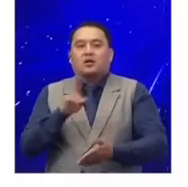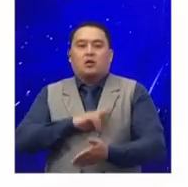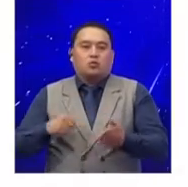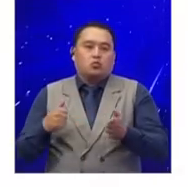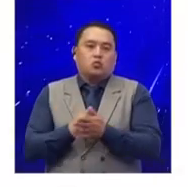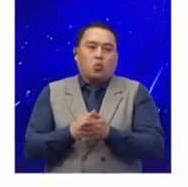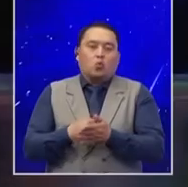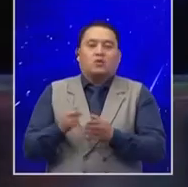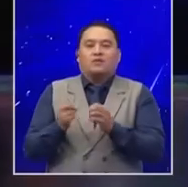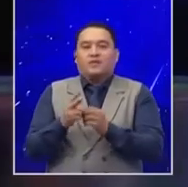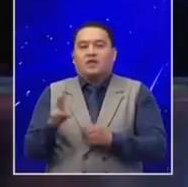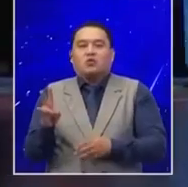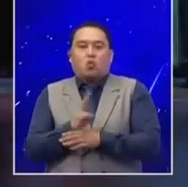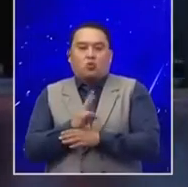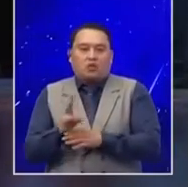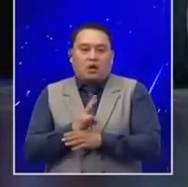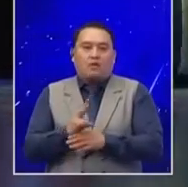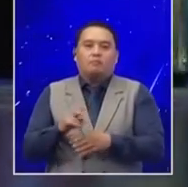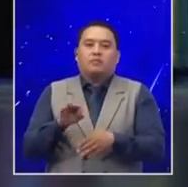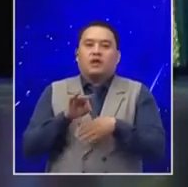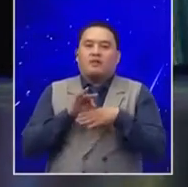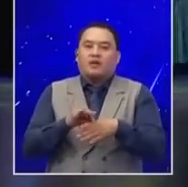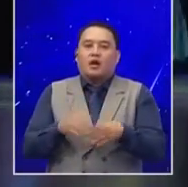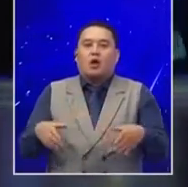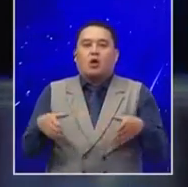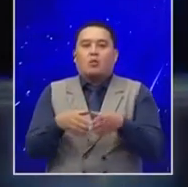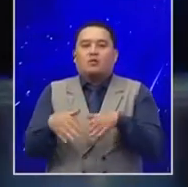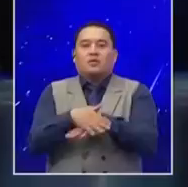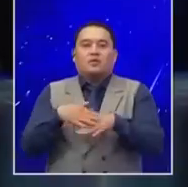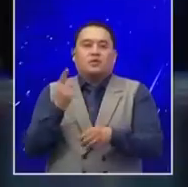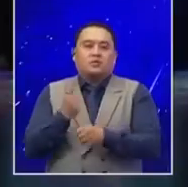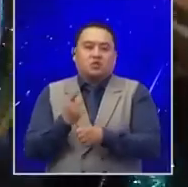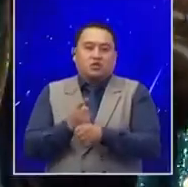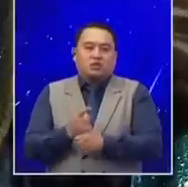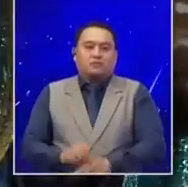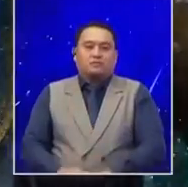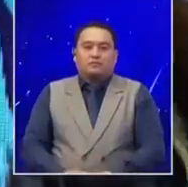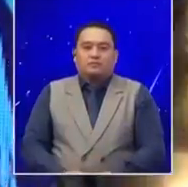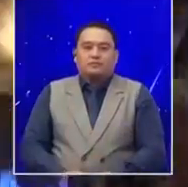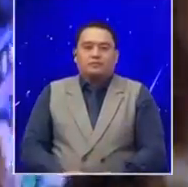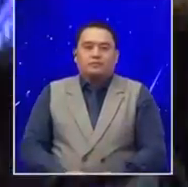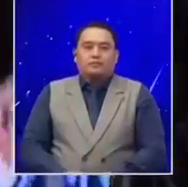до полуночи при условии не проводить коллективные мероприятия.